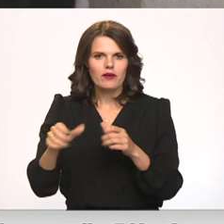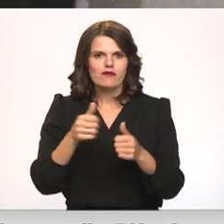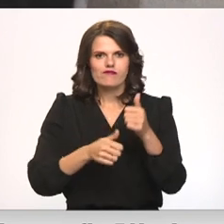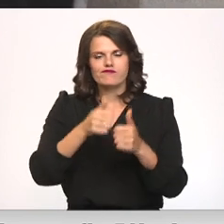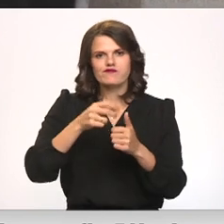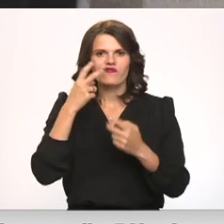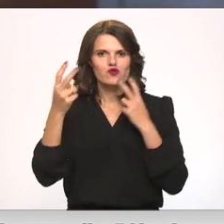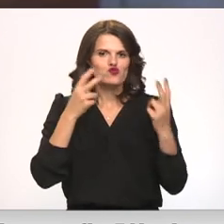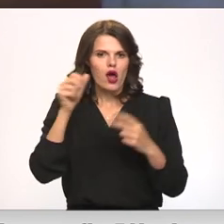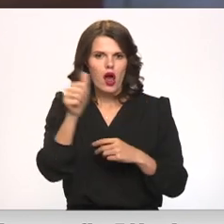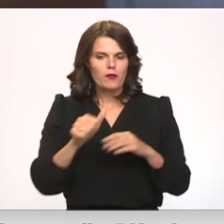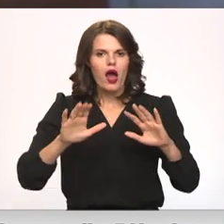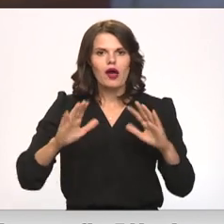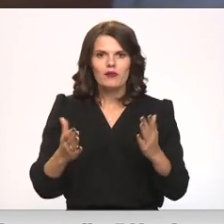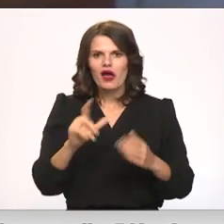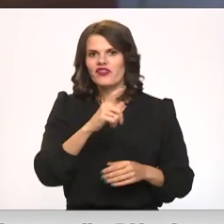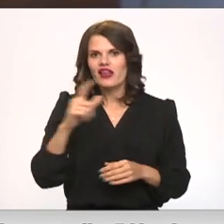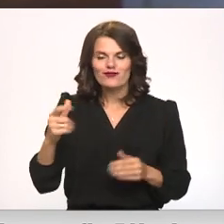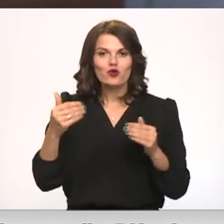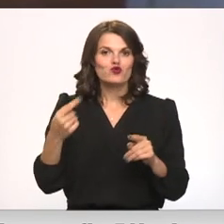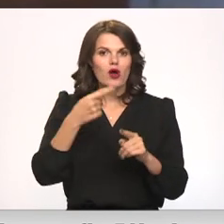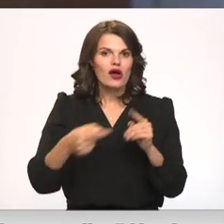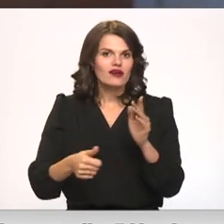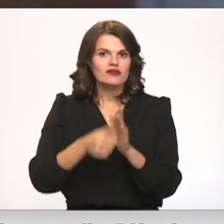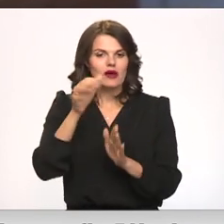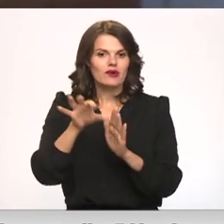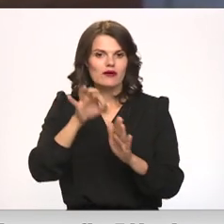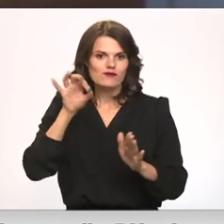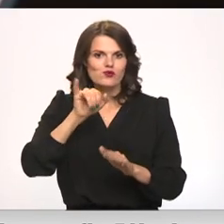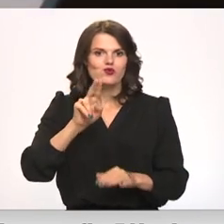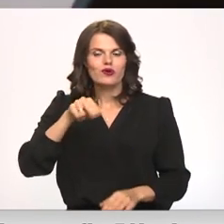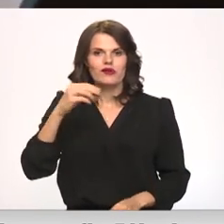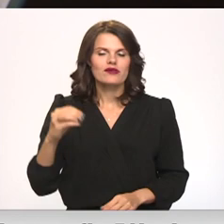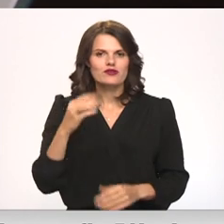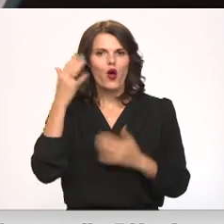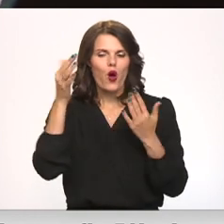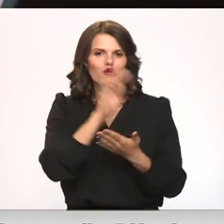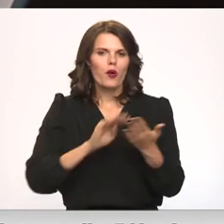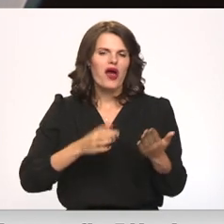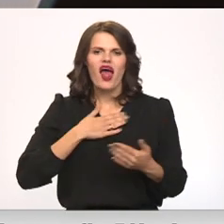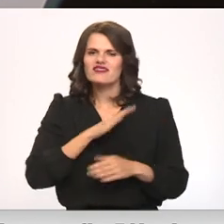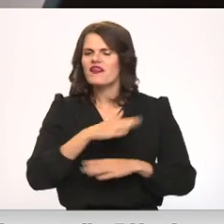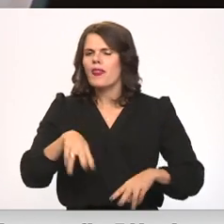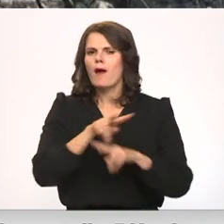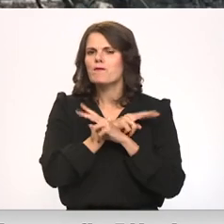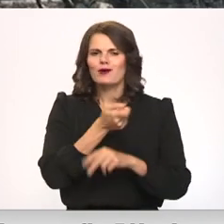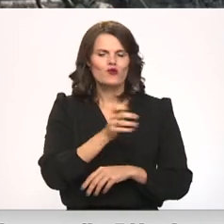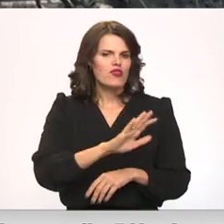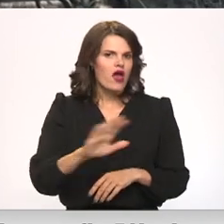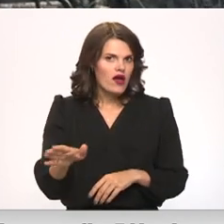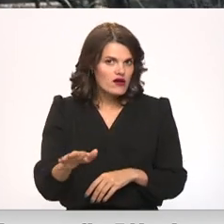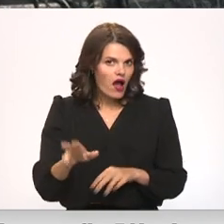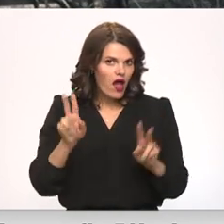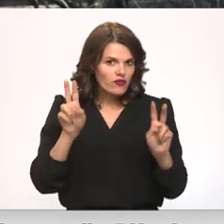mākslas kategorijā, bet literatūrā šajā reizē par labāko atzīts Arno Junzes romāns Es nemiršu nekad.